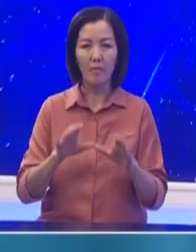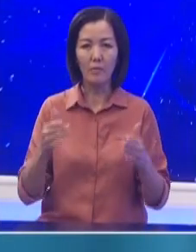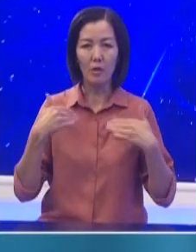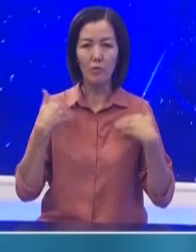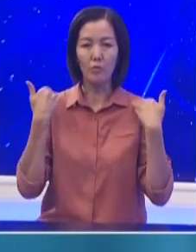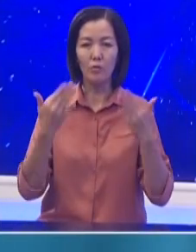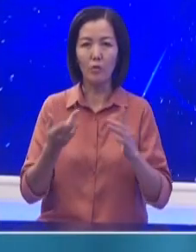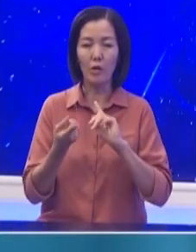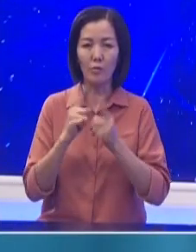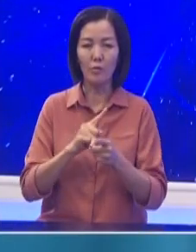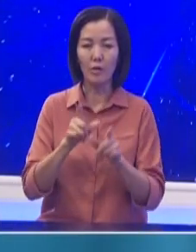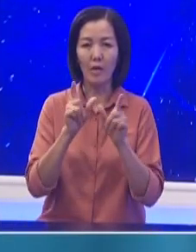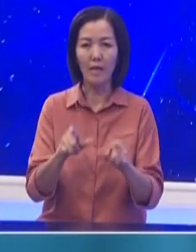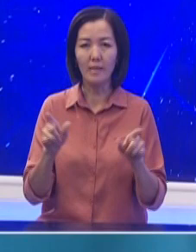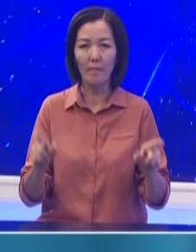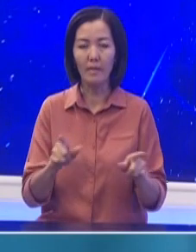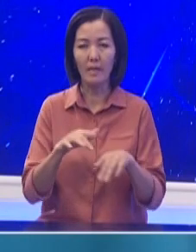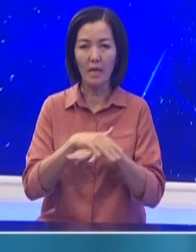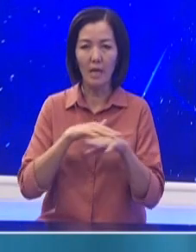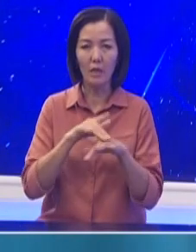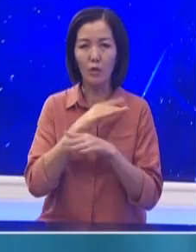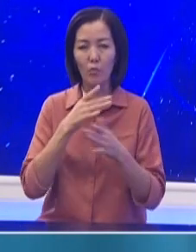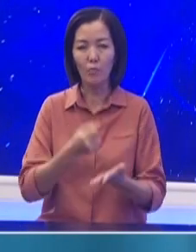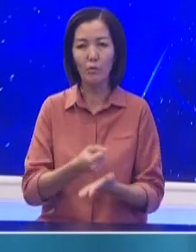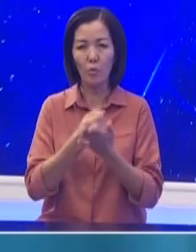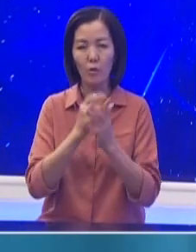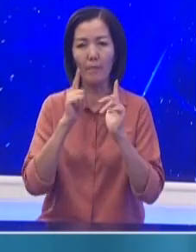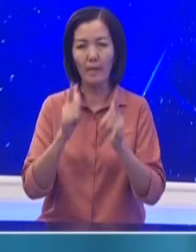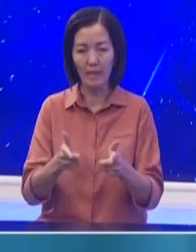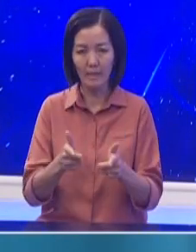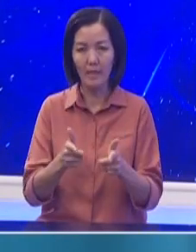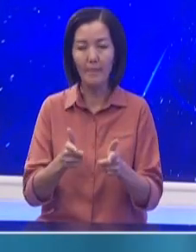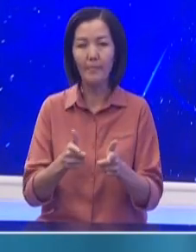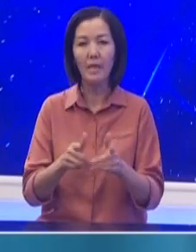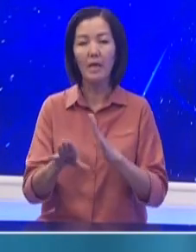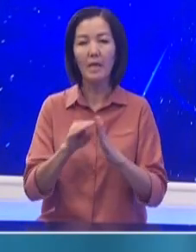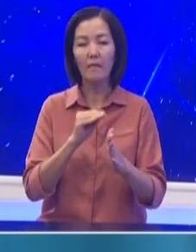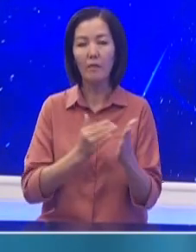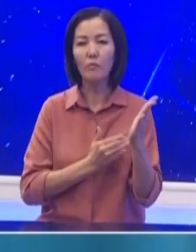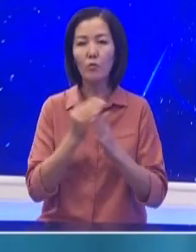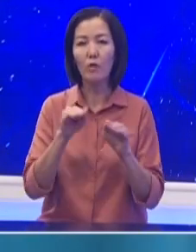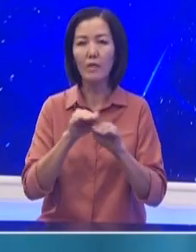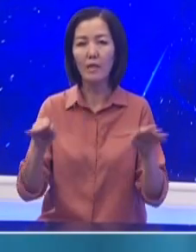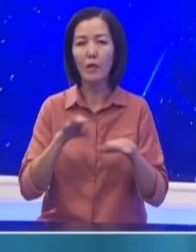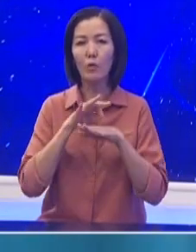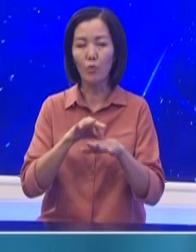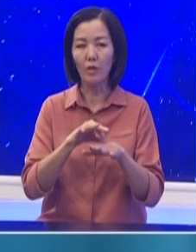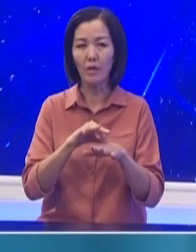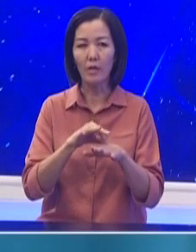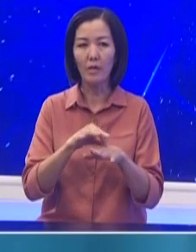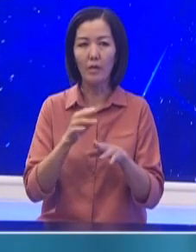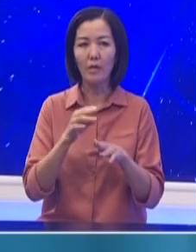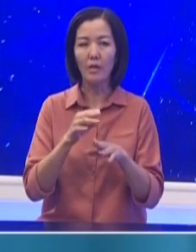өзгерістерді азаматтардың басым көпшілігі қолдады. Референдум жоғары деңгейде өтті.